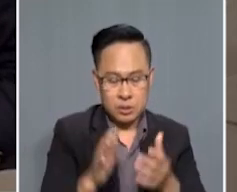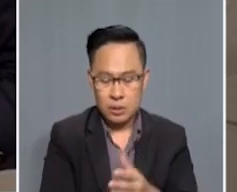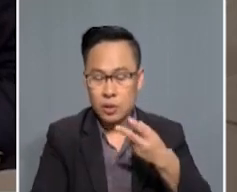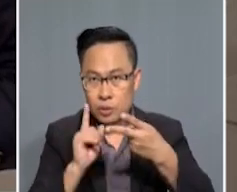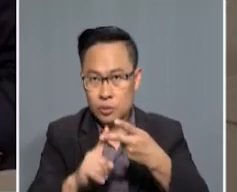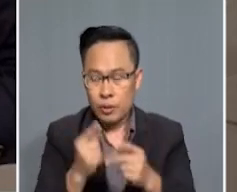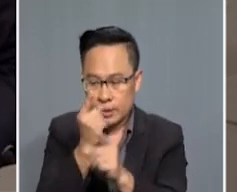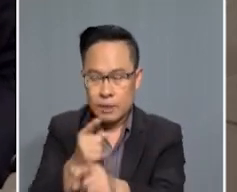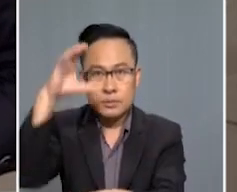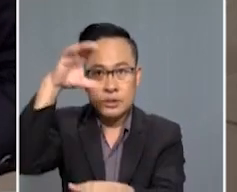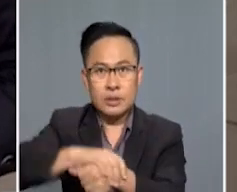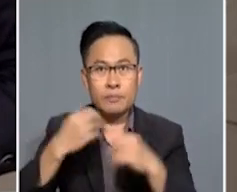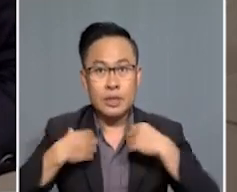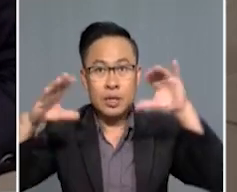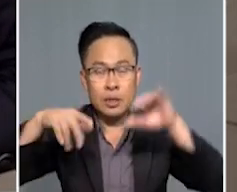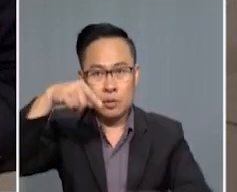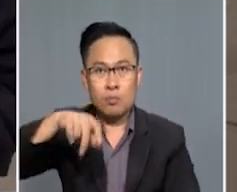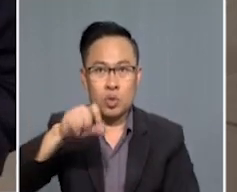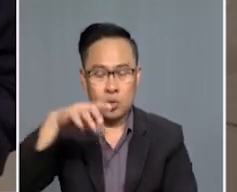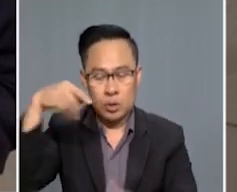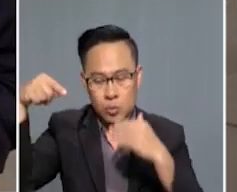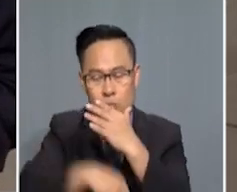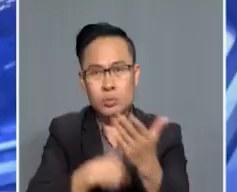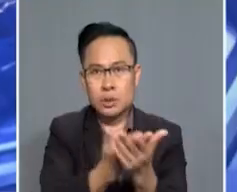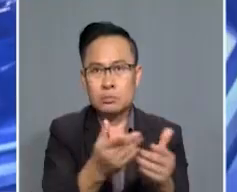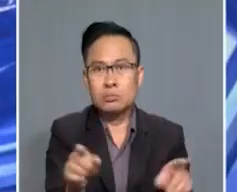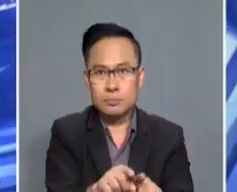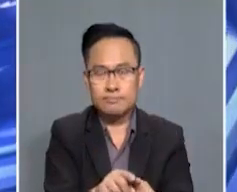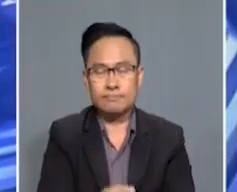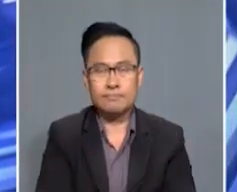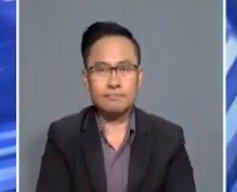จริตเงินทอนในการเรียกรับเงินจากวัดด้วยค่ะคุณธีรวัฒน์คุณวรรณศิริคะ